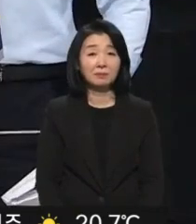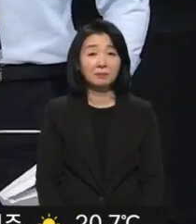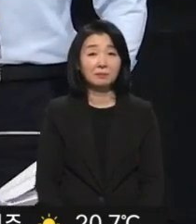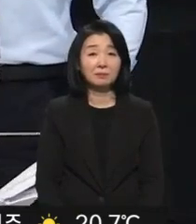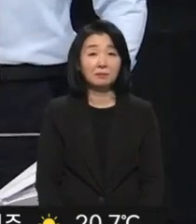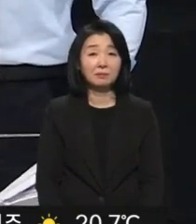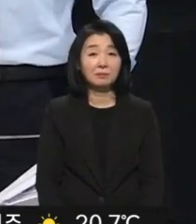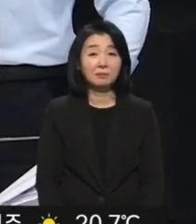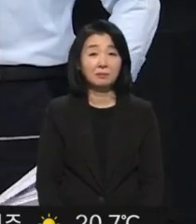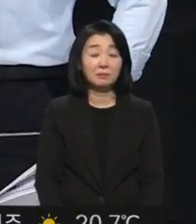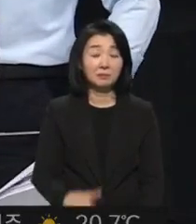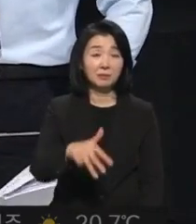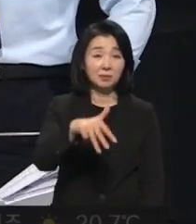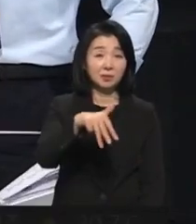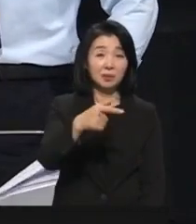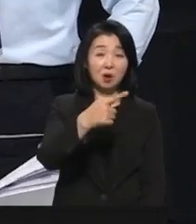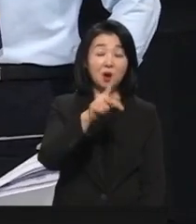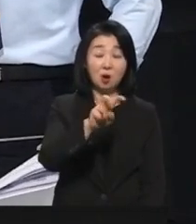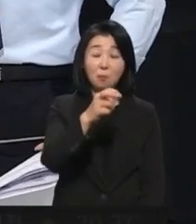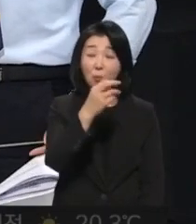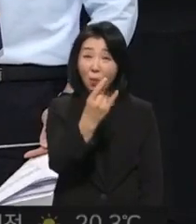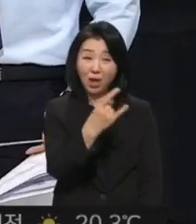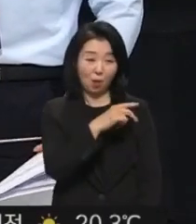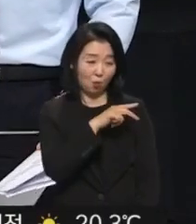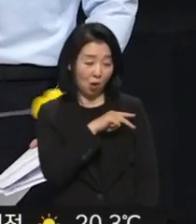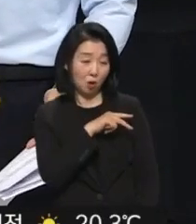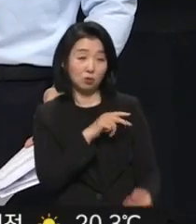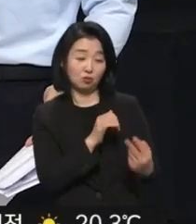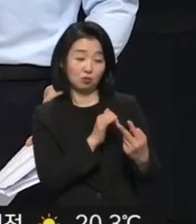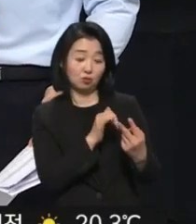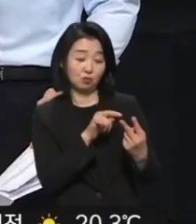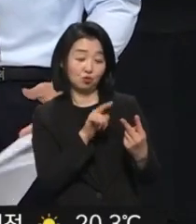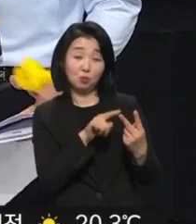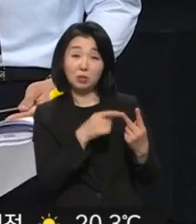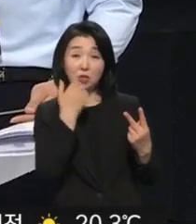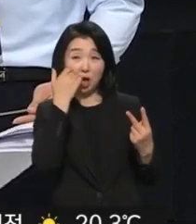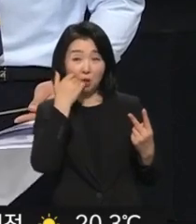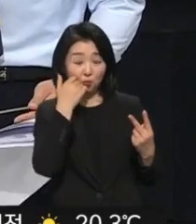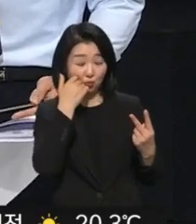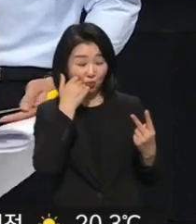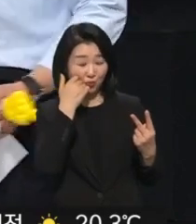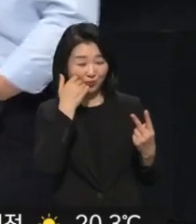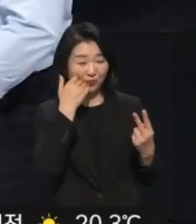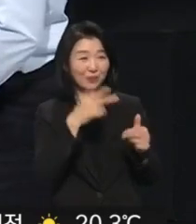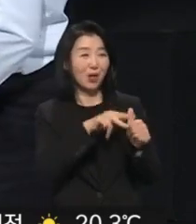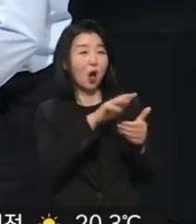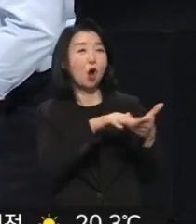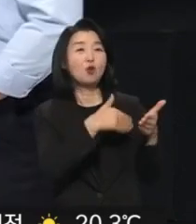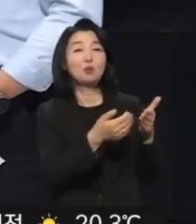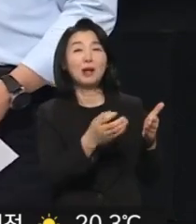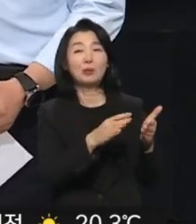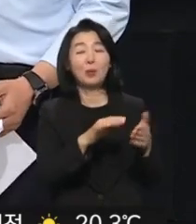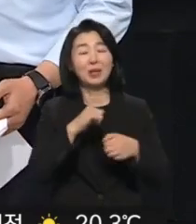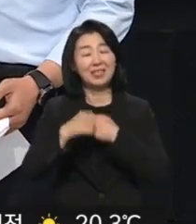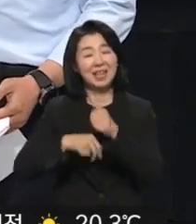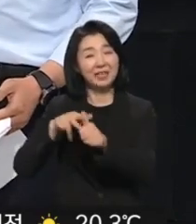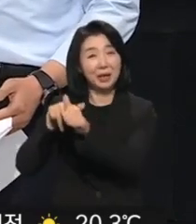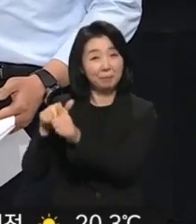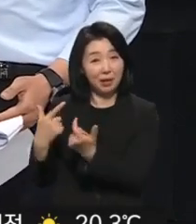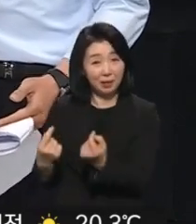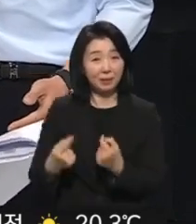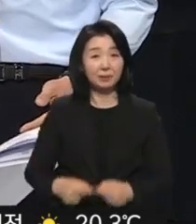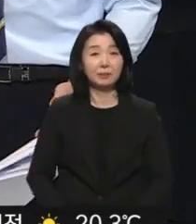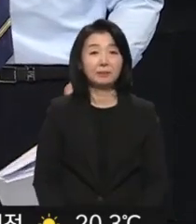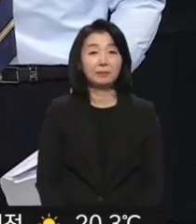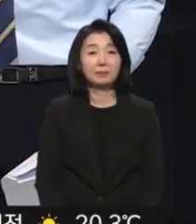자, 철험의 소속 두 번째 인물로 넘어가 볼까요? 이 김 의원이 얼룩말이라면 이분은 야생마로 볼 수 있을 것